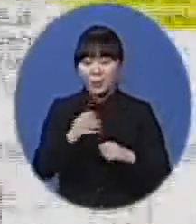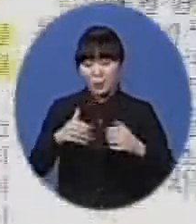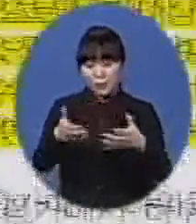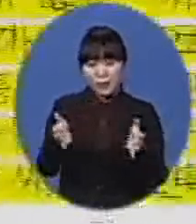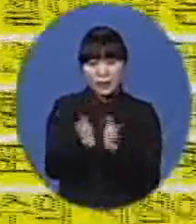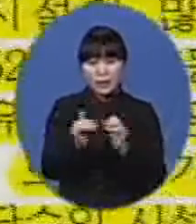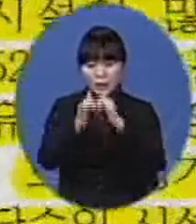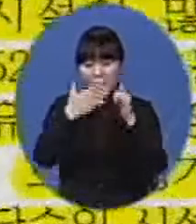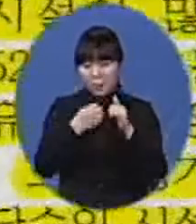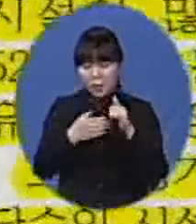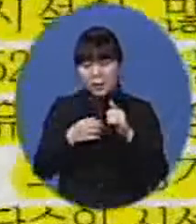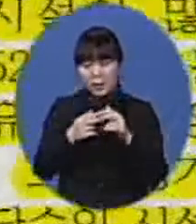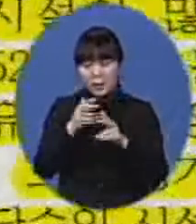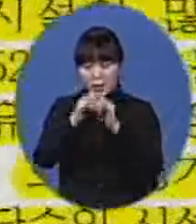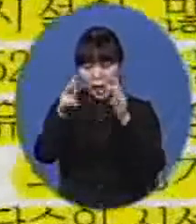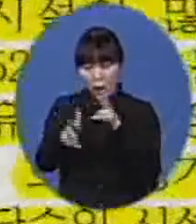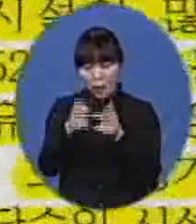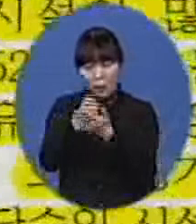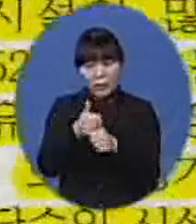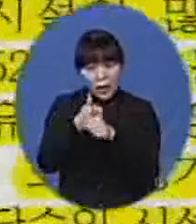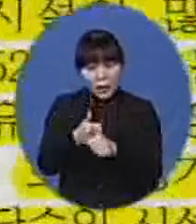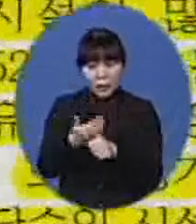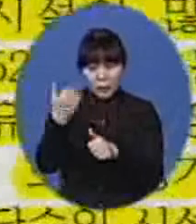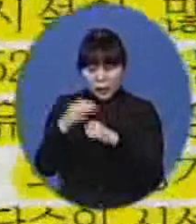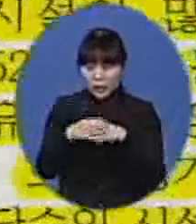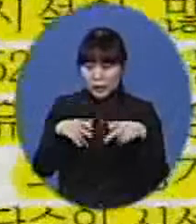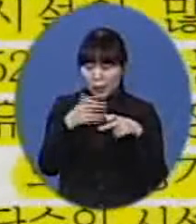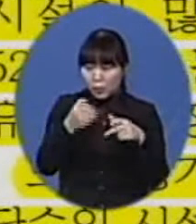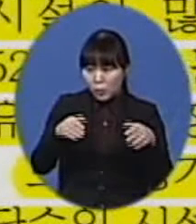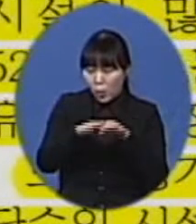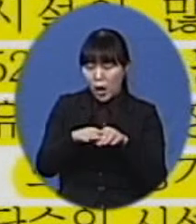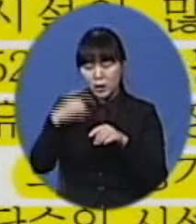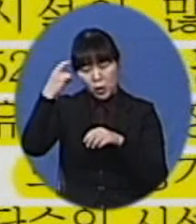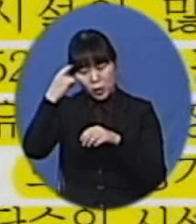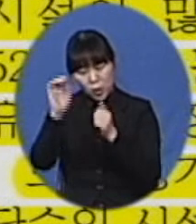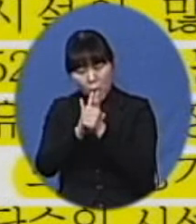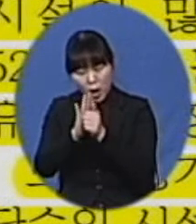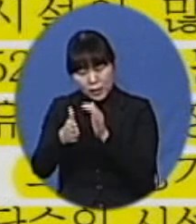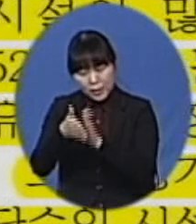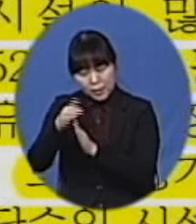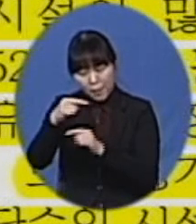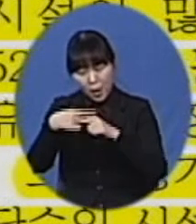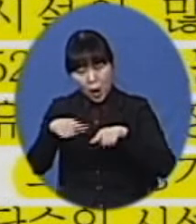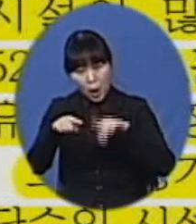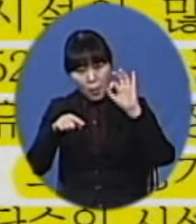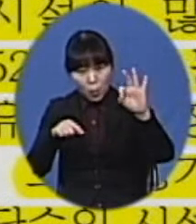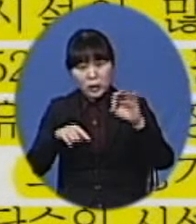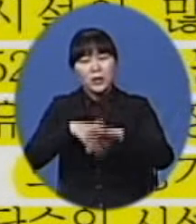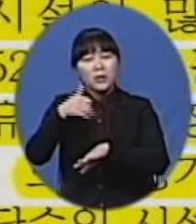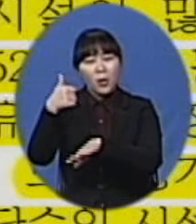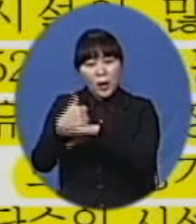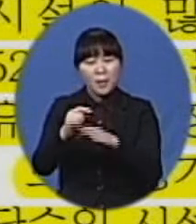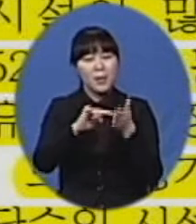보건복지부가 사회복지사업법에 따라 지난해 장애인복지관과 정신요양시설 등에 대한 평가를 실시하고 그